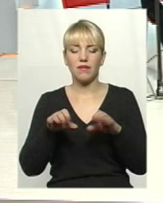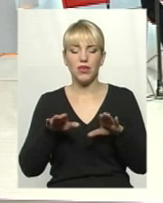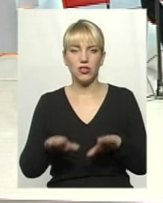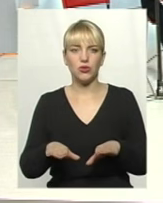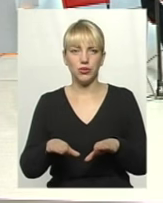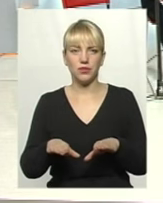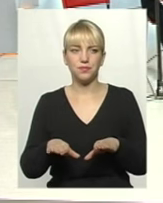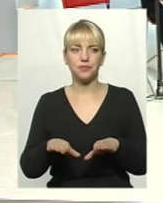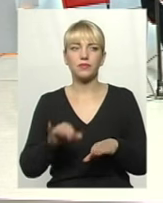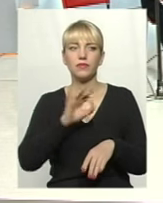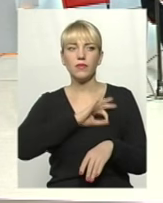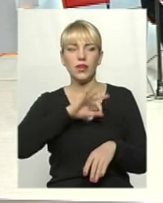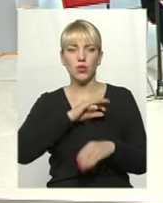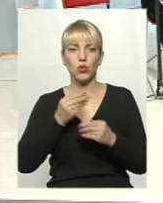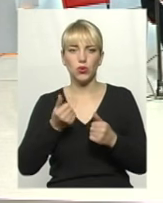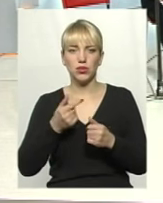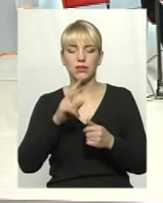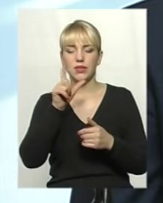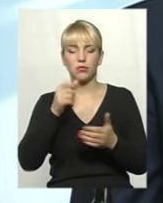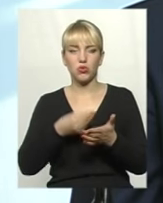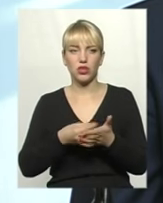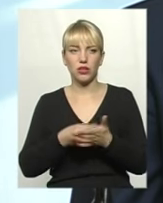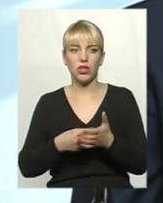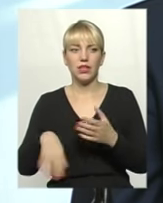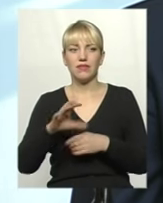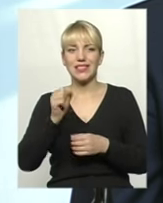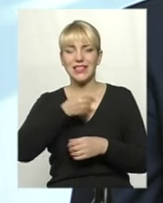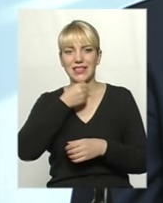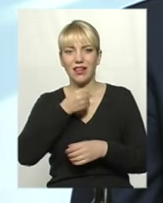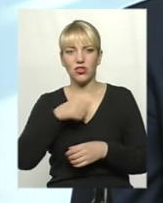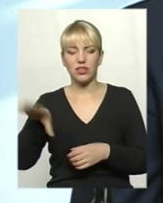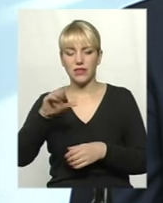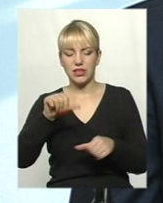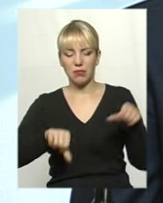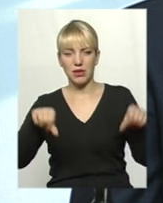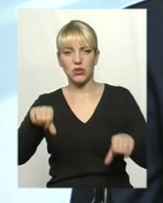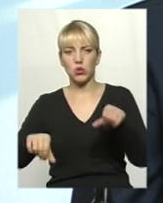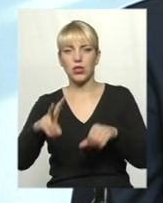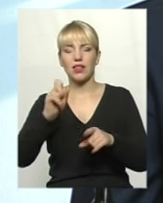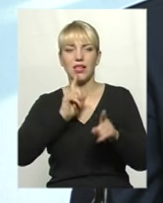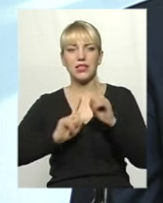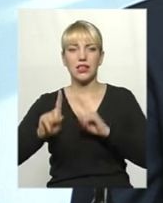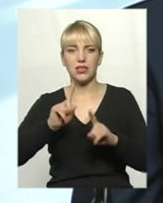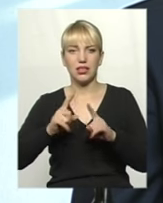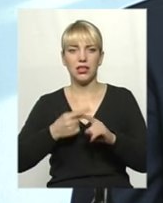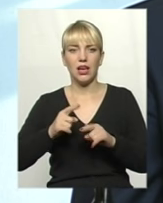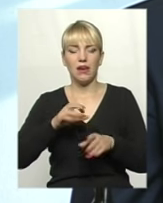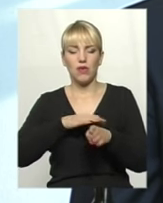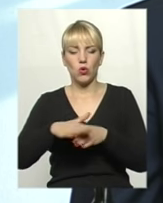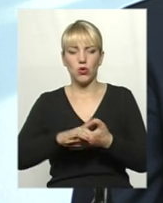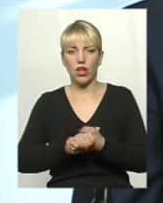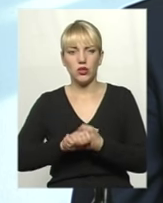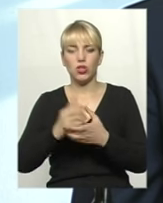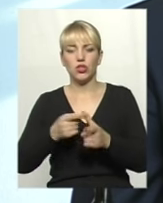з використанням коштів з бюджетом, старости всі присутні на засіданнях, тобто виконавчого комітету